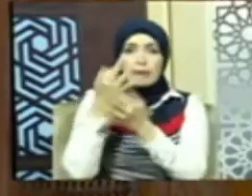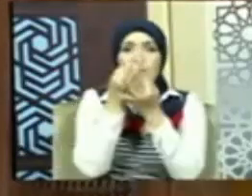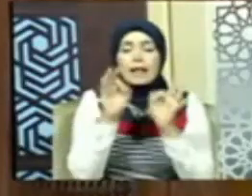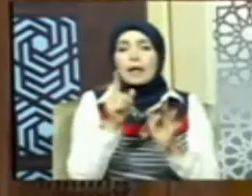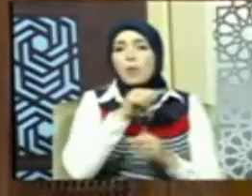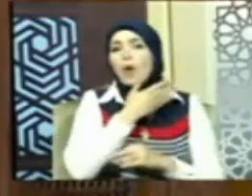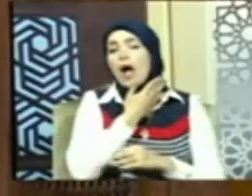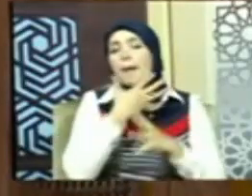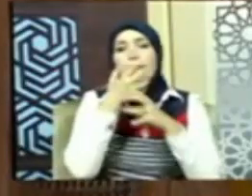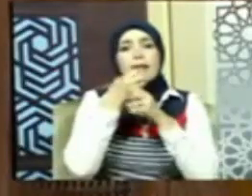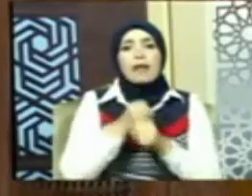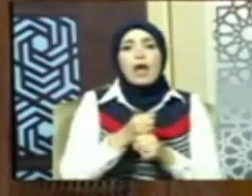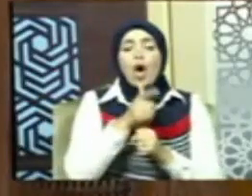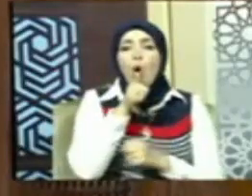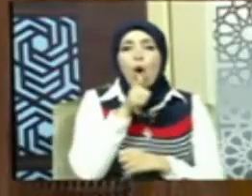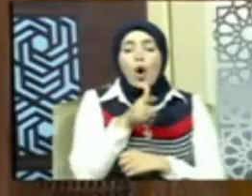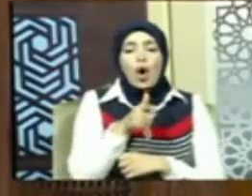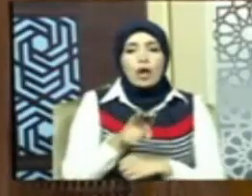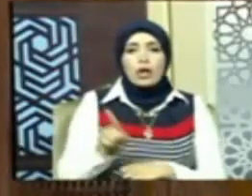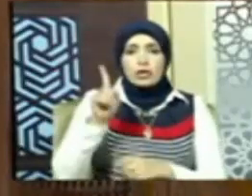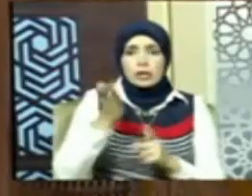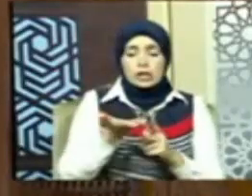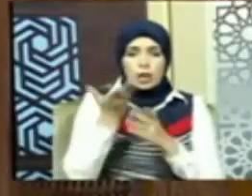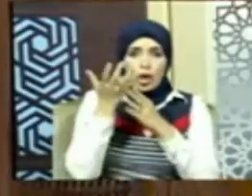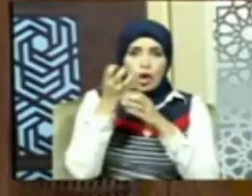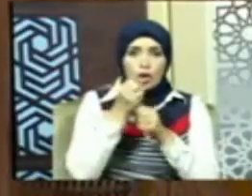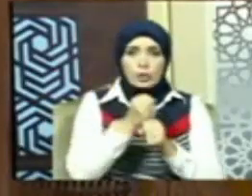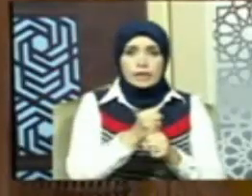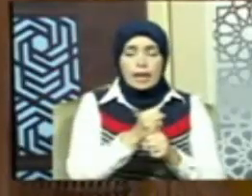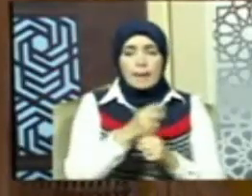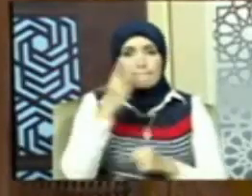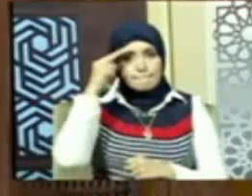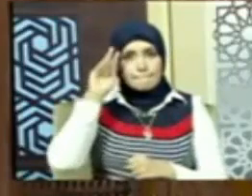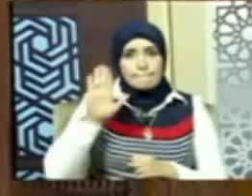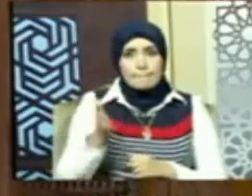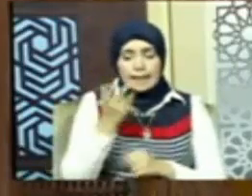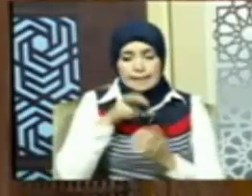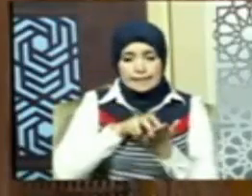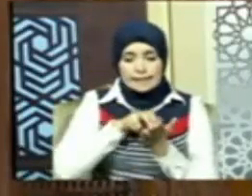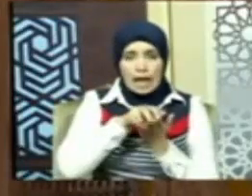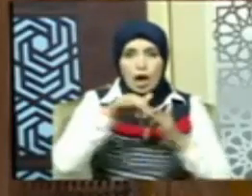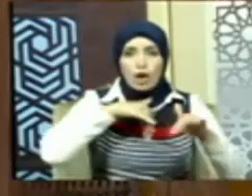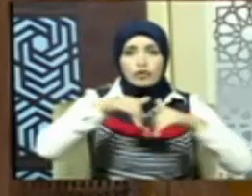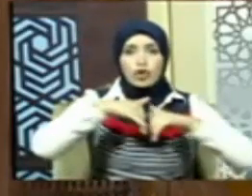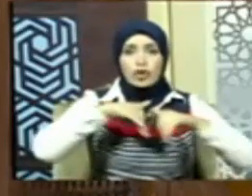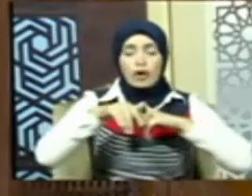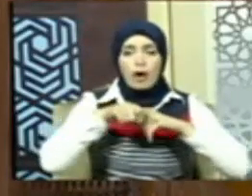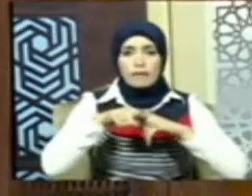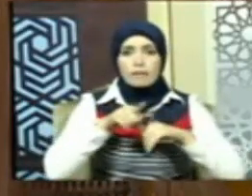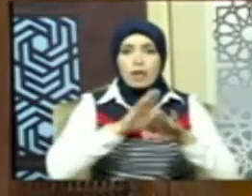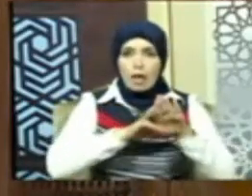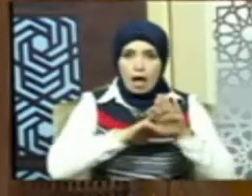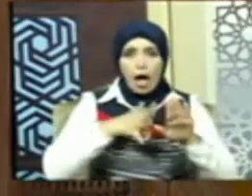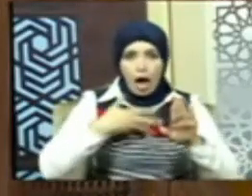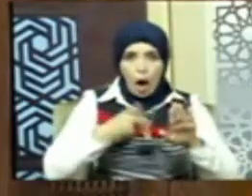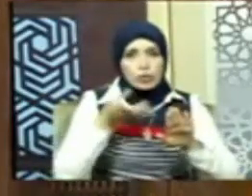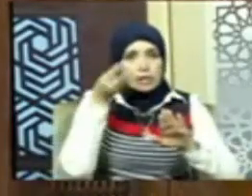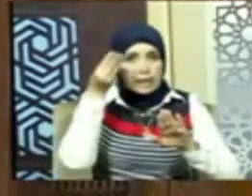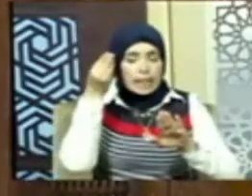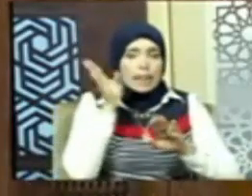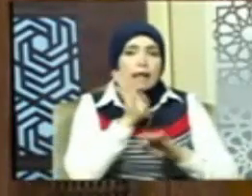وقال صلى الله عليه وسلم: من سلك طريقا يلتمس فيه